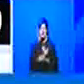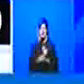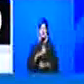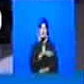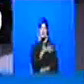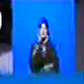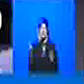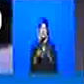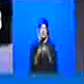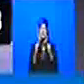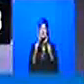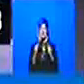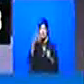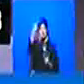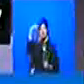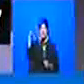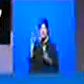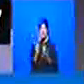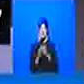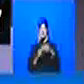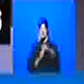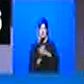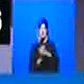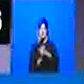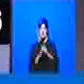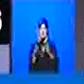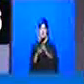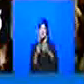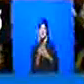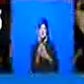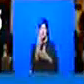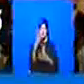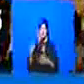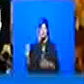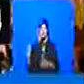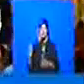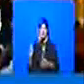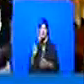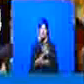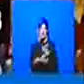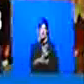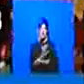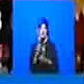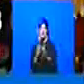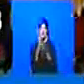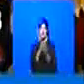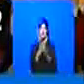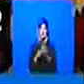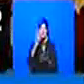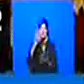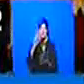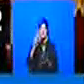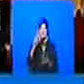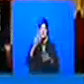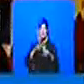untuk mendorong pertumbuhan ekonomi dan daya saing. Selama dua periode sebagai wakil gubernur,